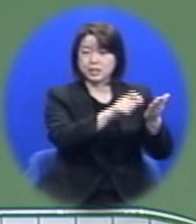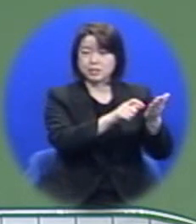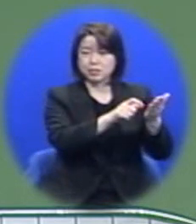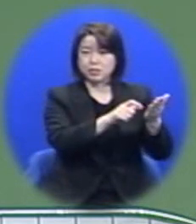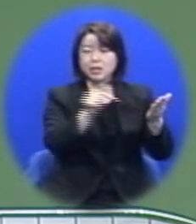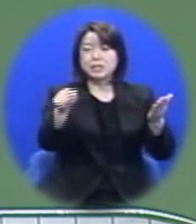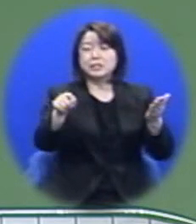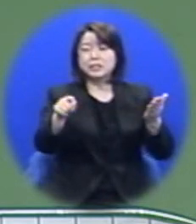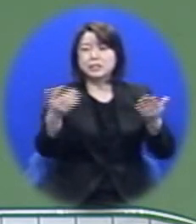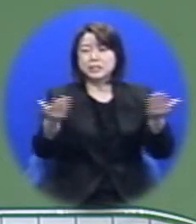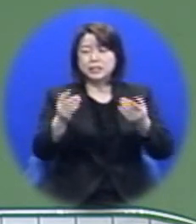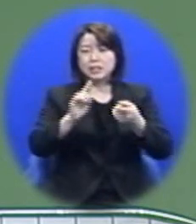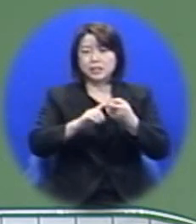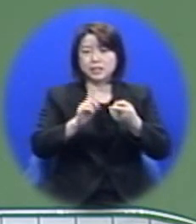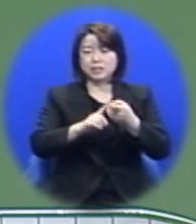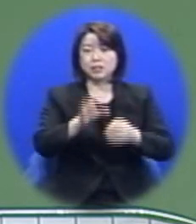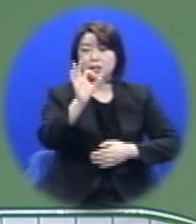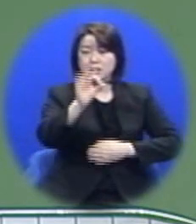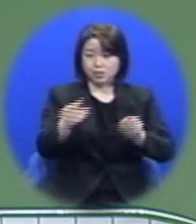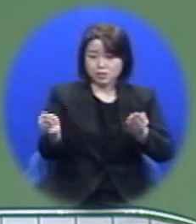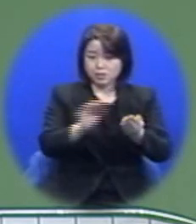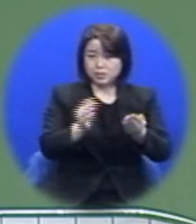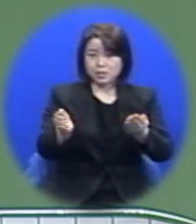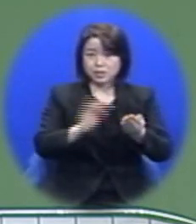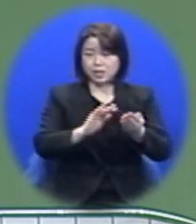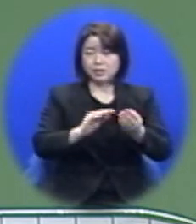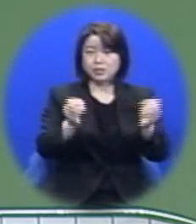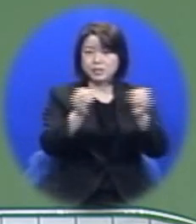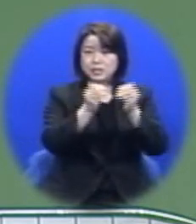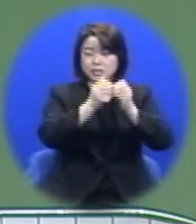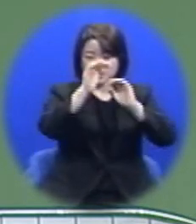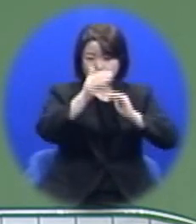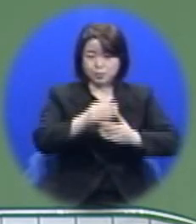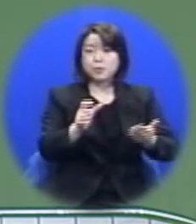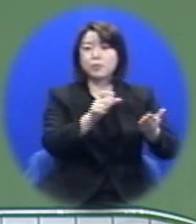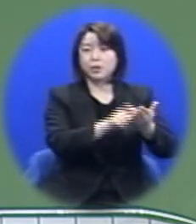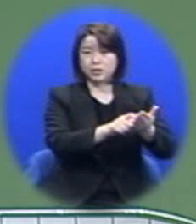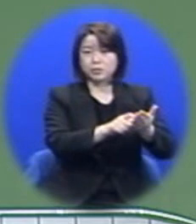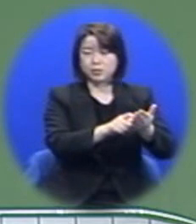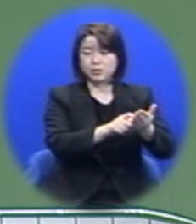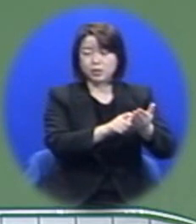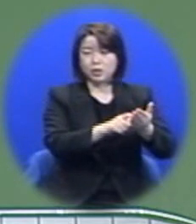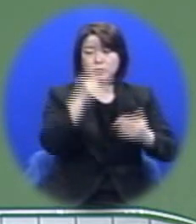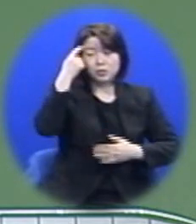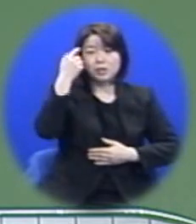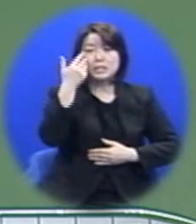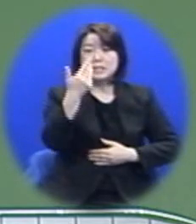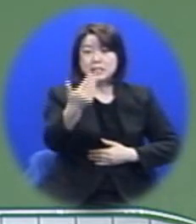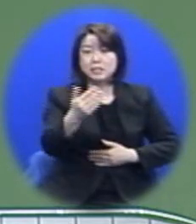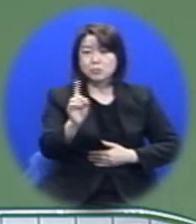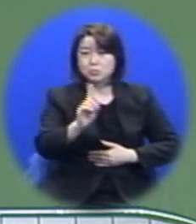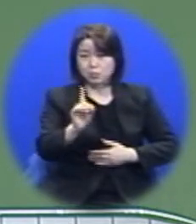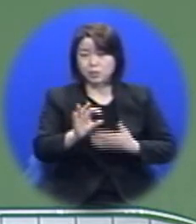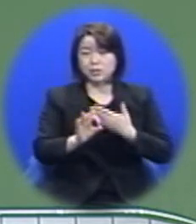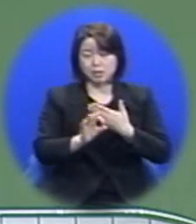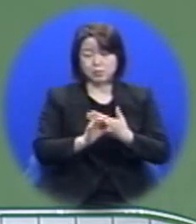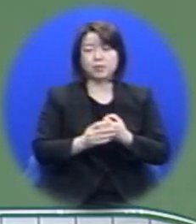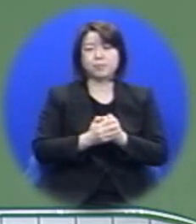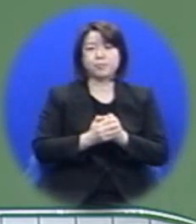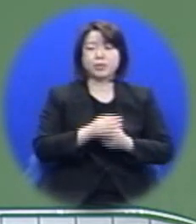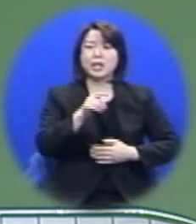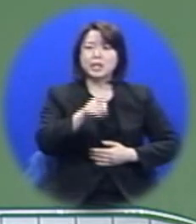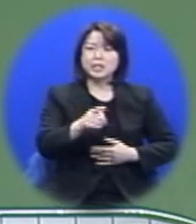가지고 10페이지에 달하는 기사를 썼습니다. 그리고는 거기에 이런 질문을 달았습니다.